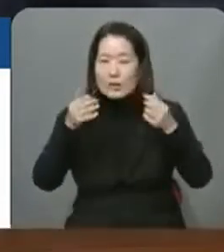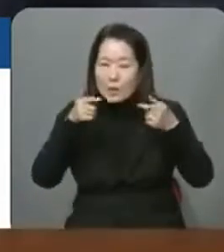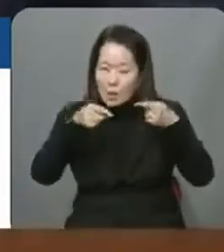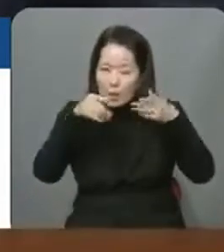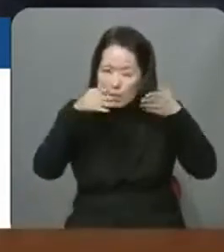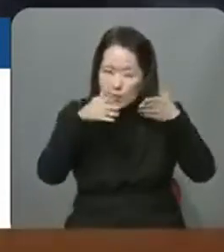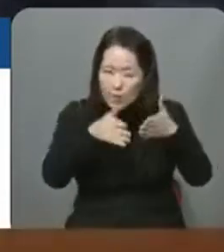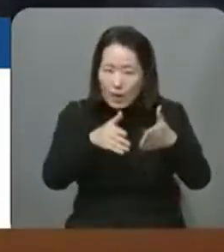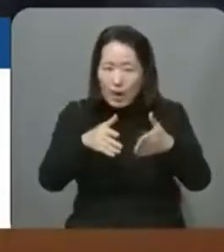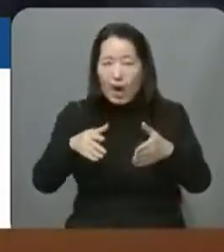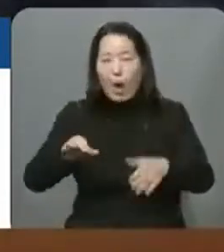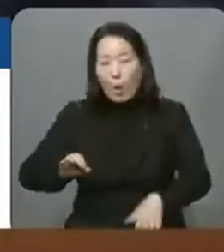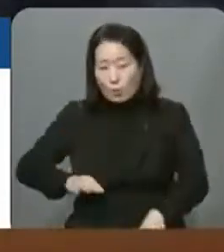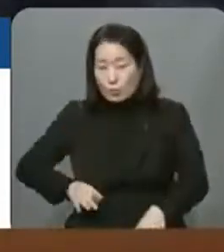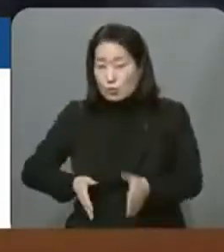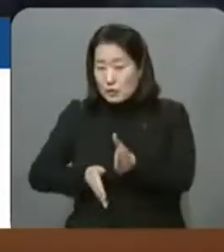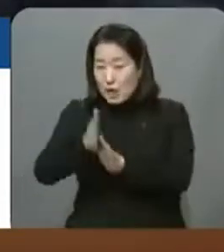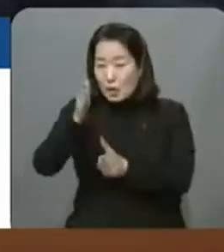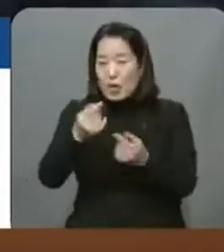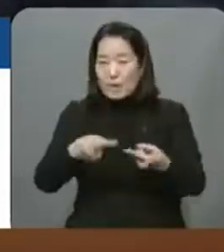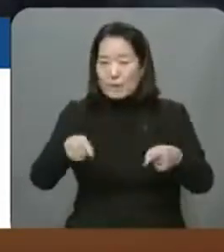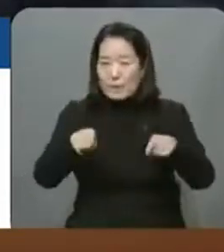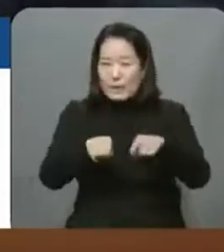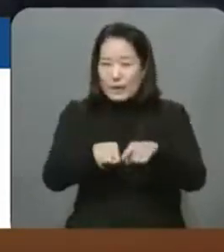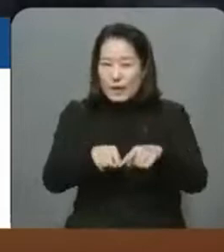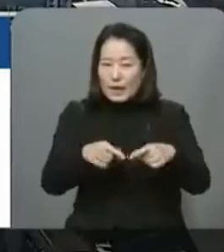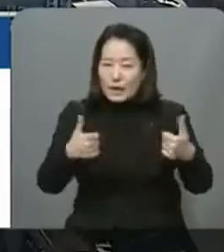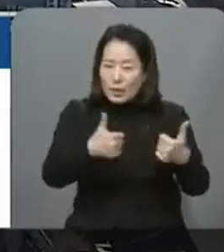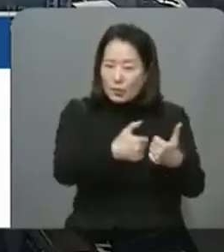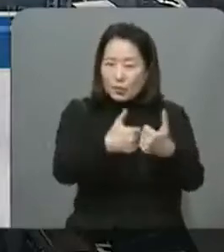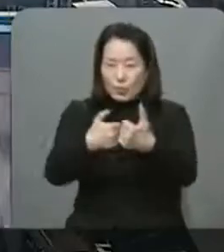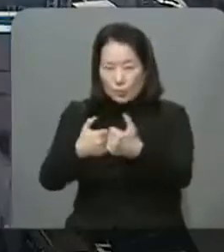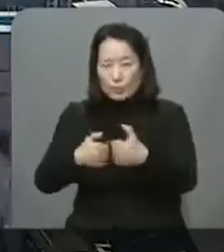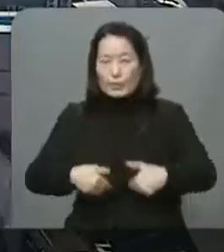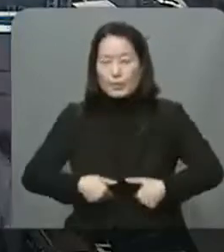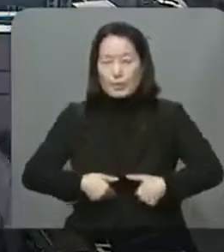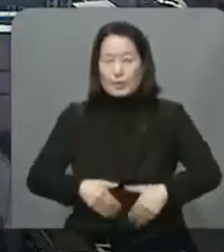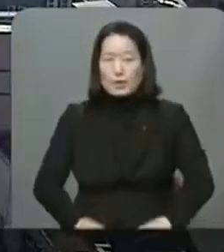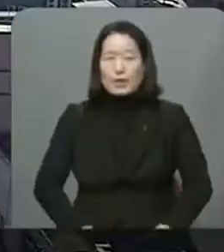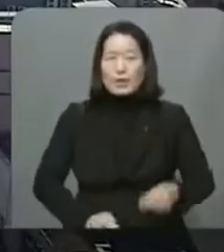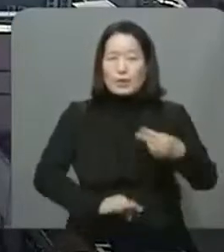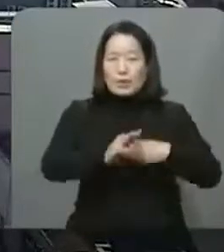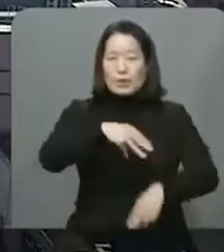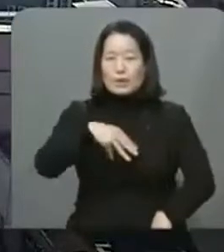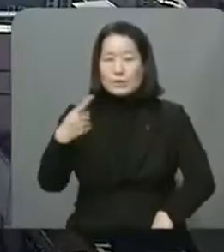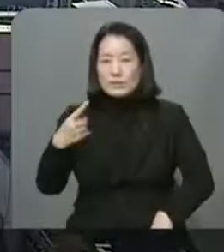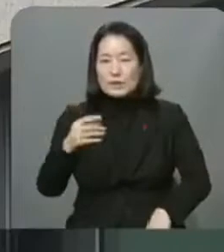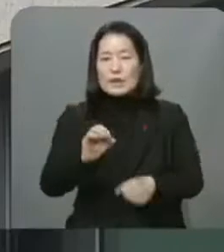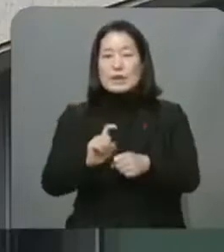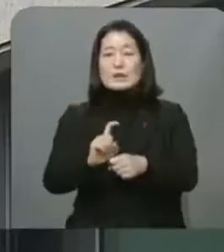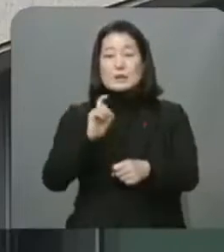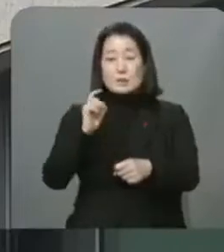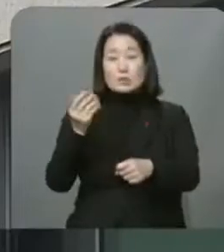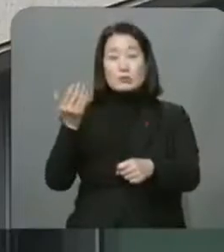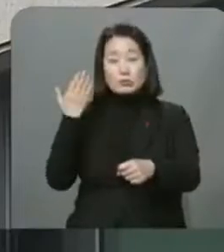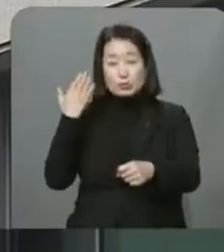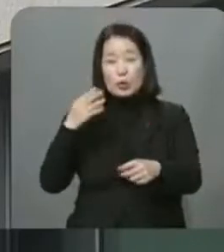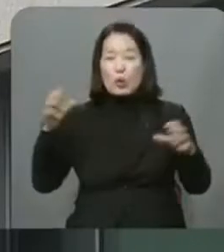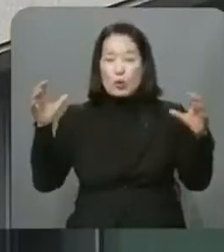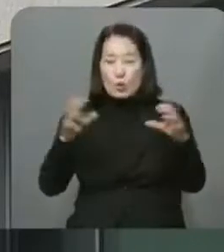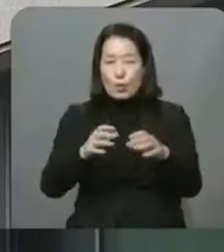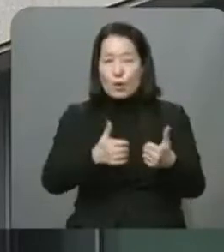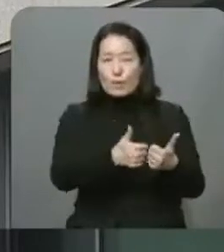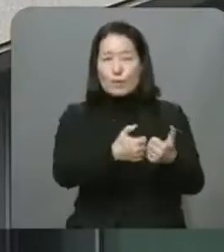했고요. 원주시하고 본격적으로 이제 가서 협상을. 동해와 삼척에선 이미 10여 년 전부터 통합